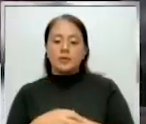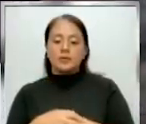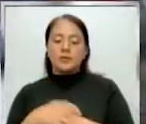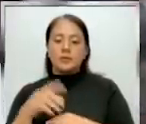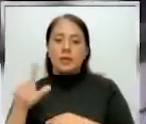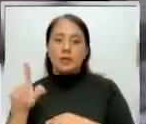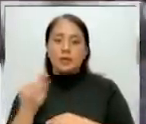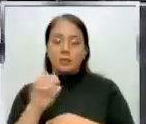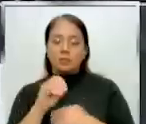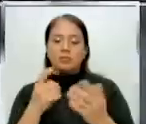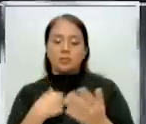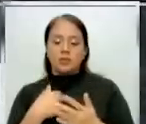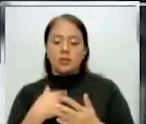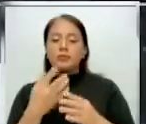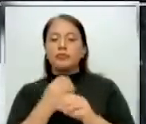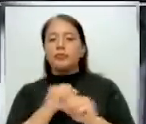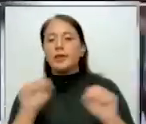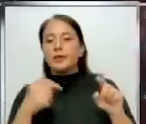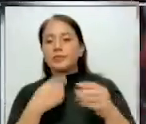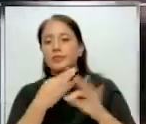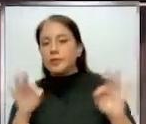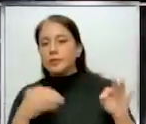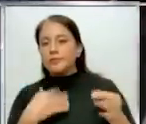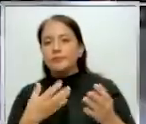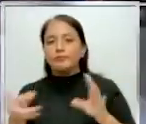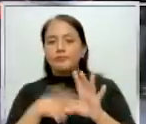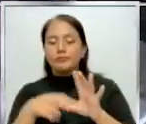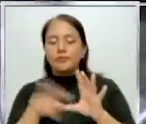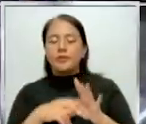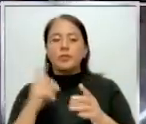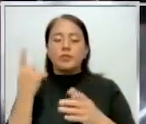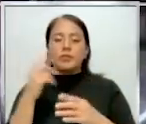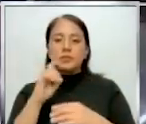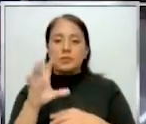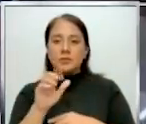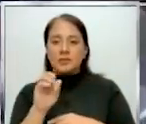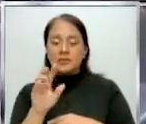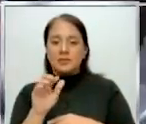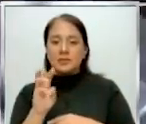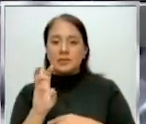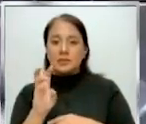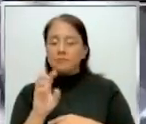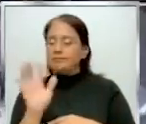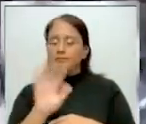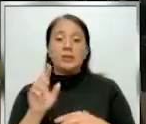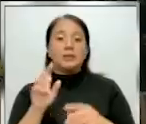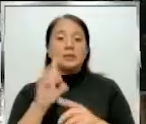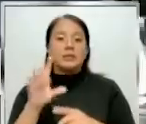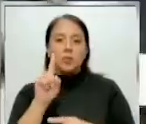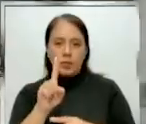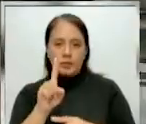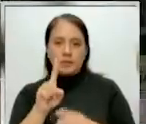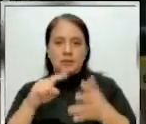oras na libreng sakay. Mula sa naunang schedule na December 15 sa December 1 na ito sisimulan hanggang December 31.